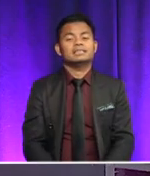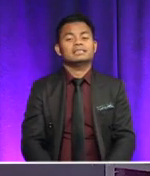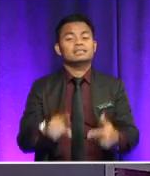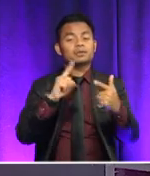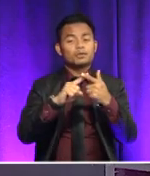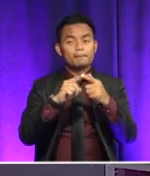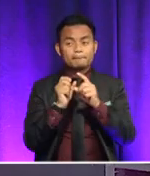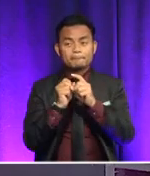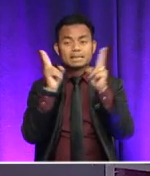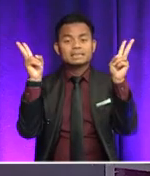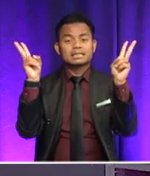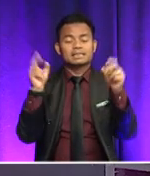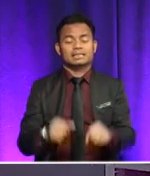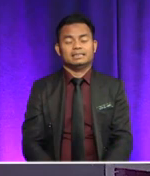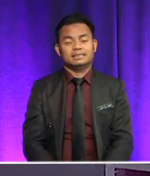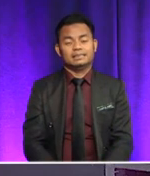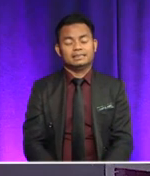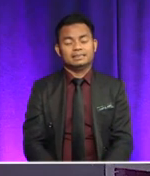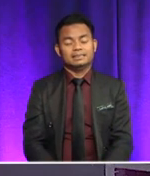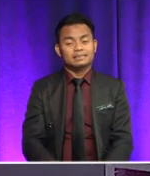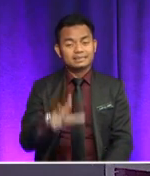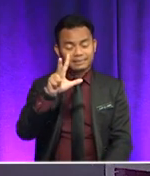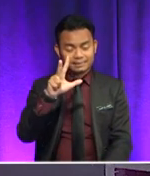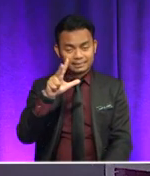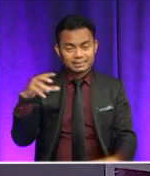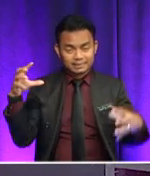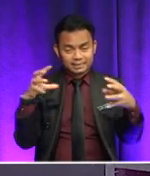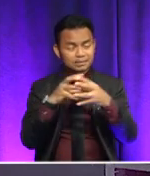pancangan dan yang ketiga ayat majmu campuran